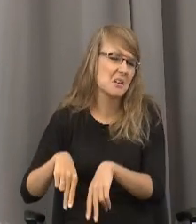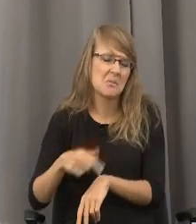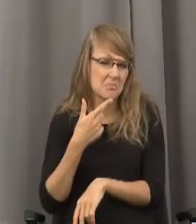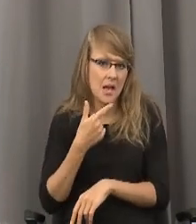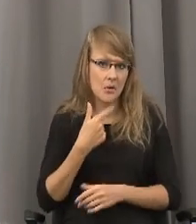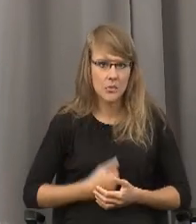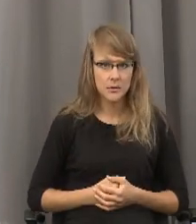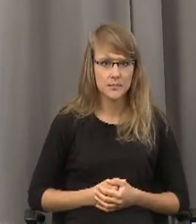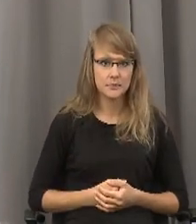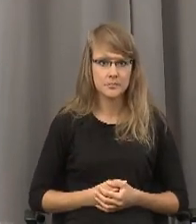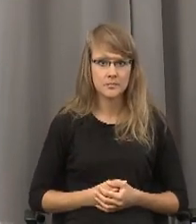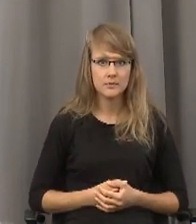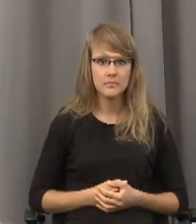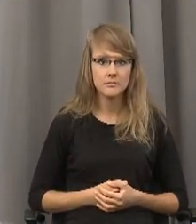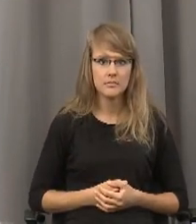opiekuna?